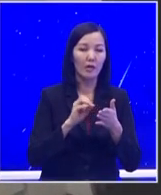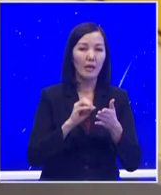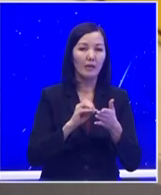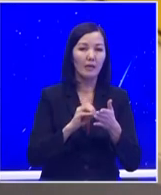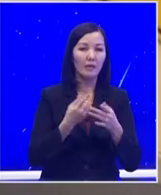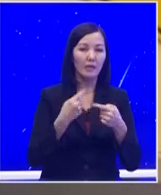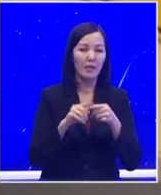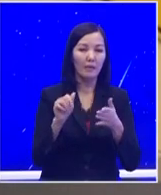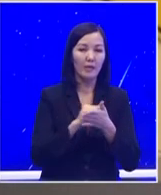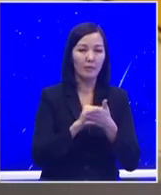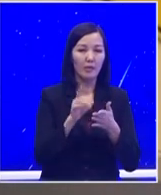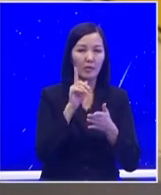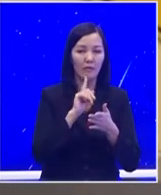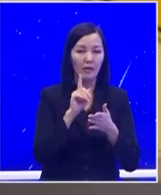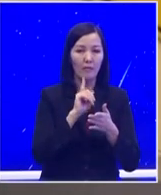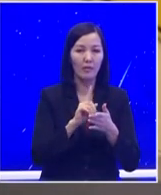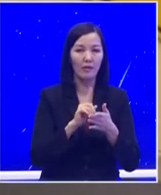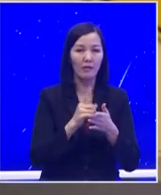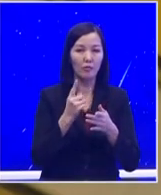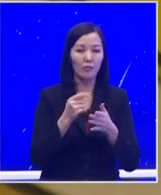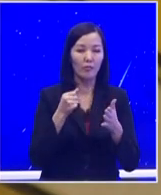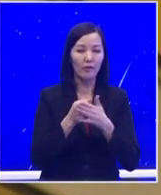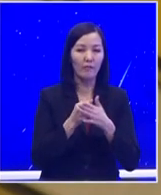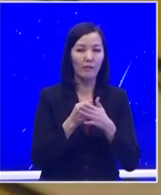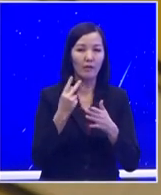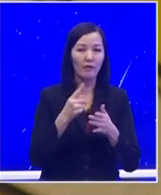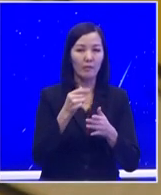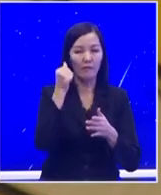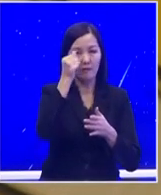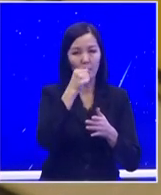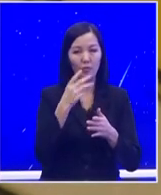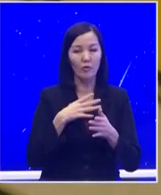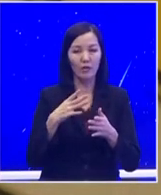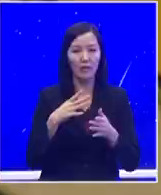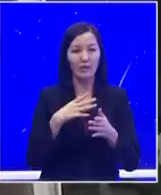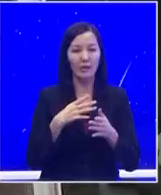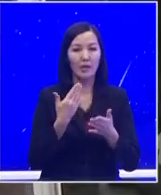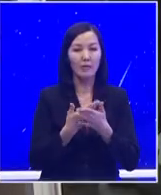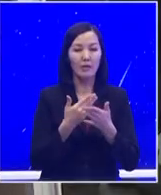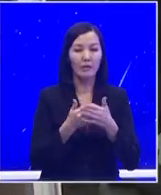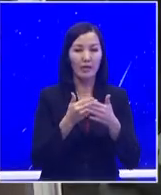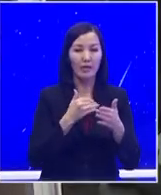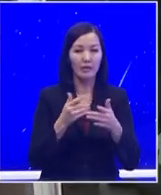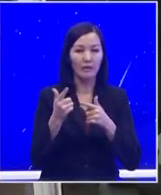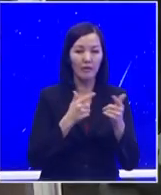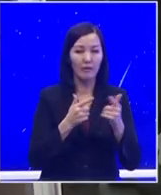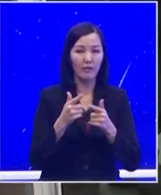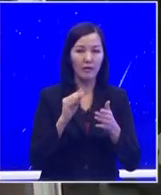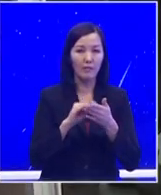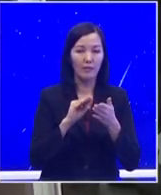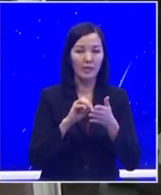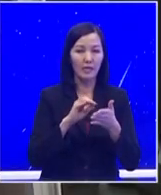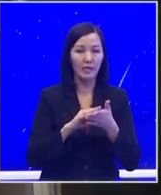временных техпаспортах со сроком годности до 1 марта 2021 года. Данный учет служит для предварительного оформления последующей постоянной